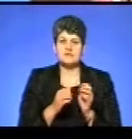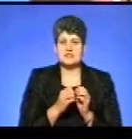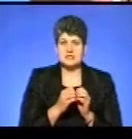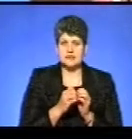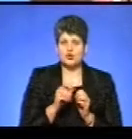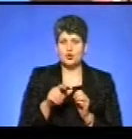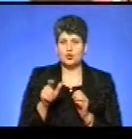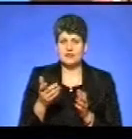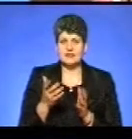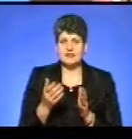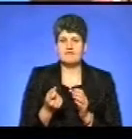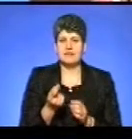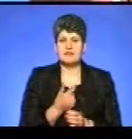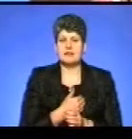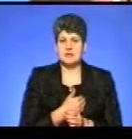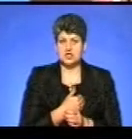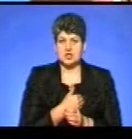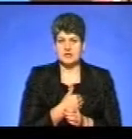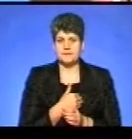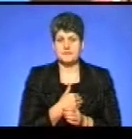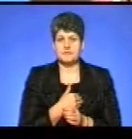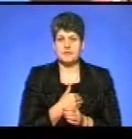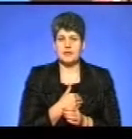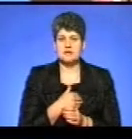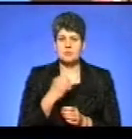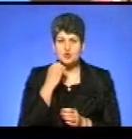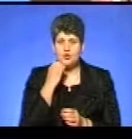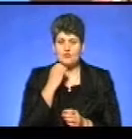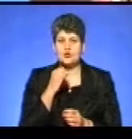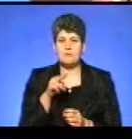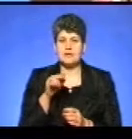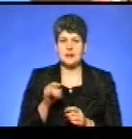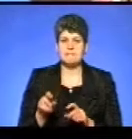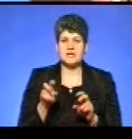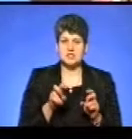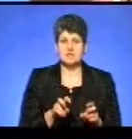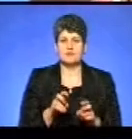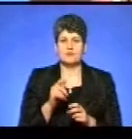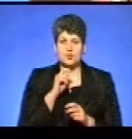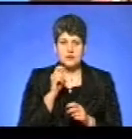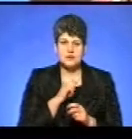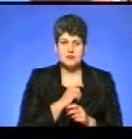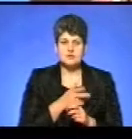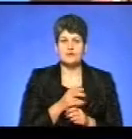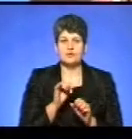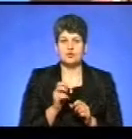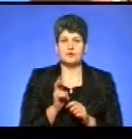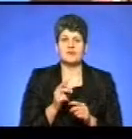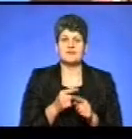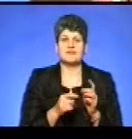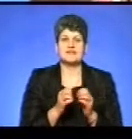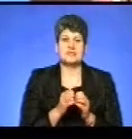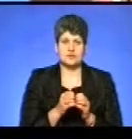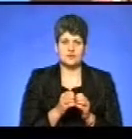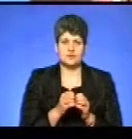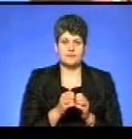люди, які виявили бажання з громади Московського Патріархату перейти в Православну Церкву України, вони мають можливість прийти на 9:30. Тоді